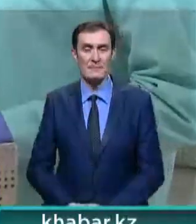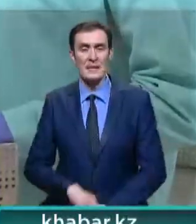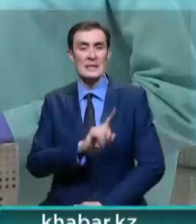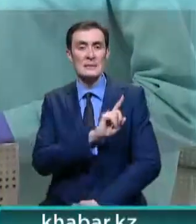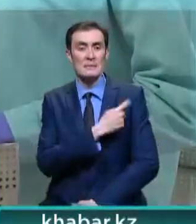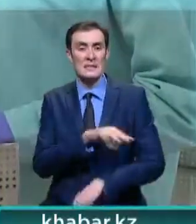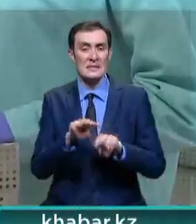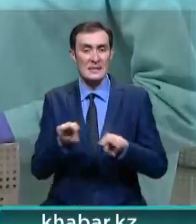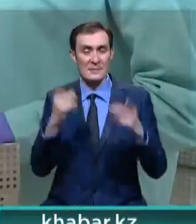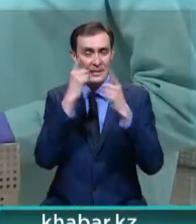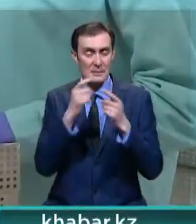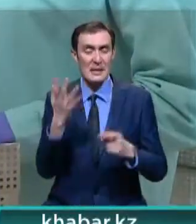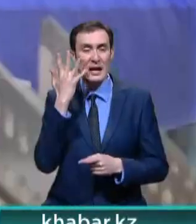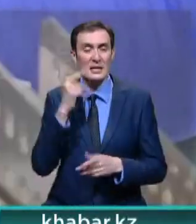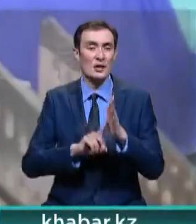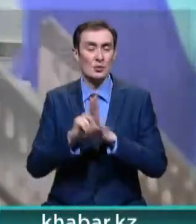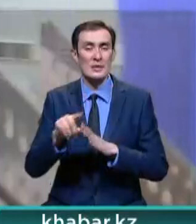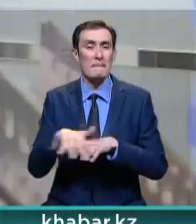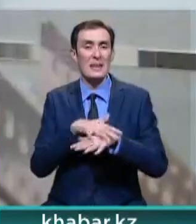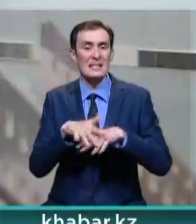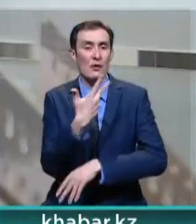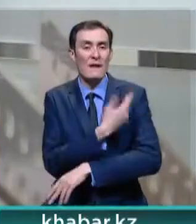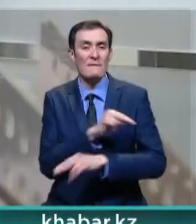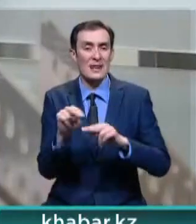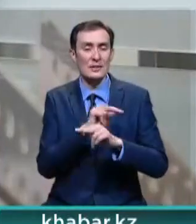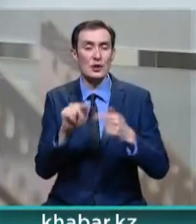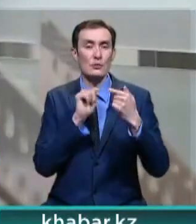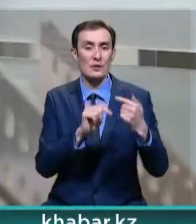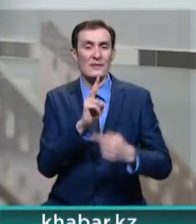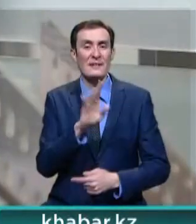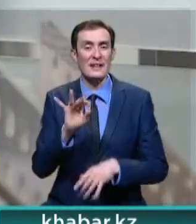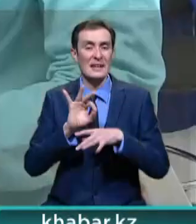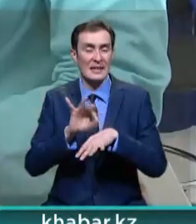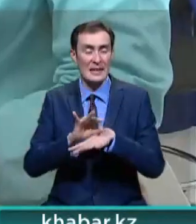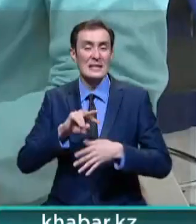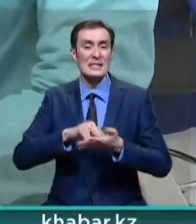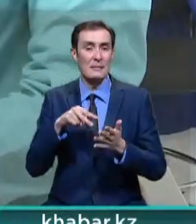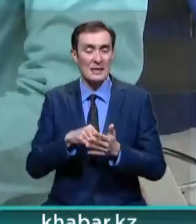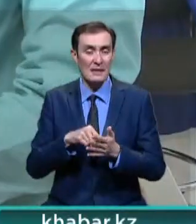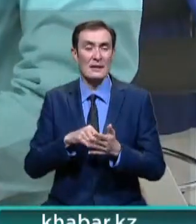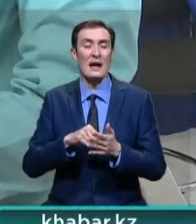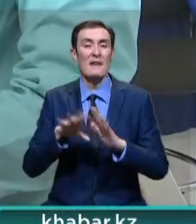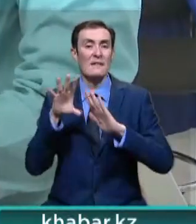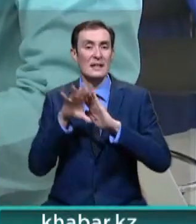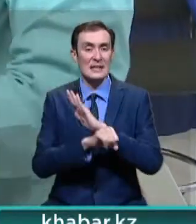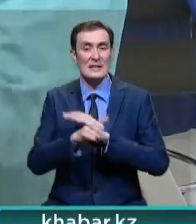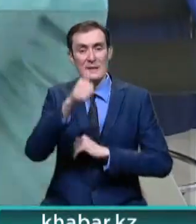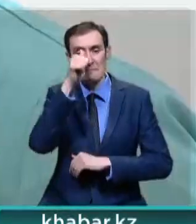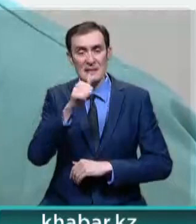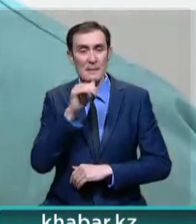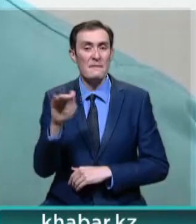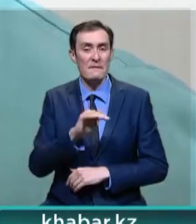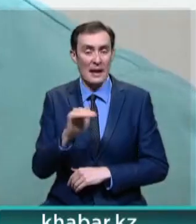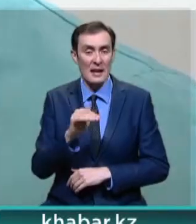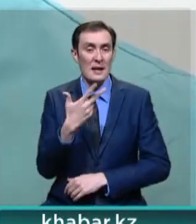Минздрав также сообщил, когда в стране начнут массовую вакцинацию против коронавируса. В ведомстве запланирована она на конец февраля.